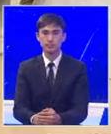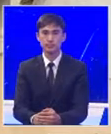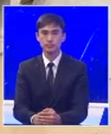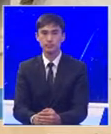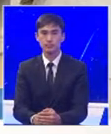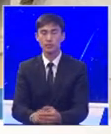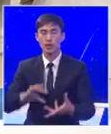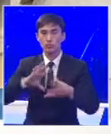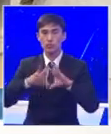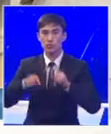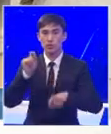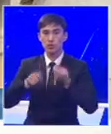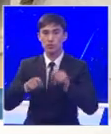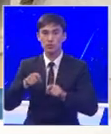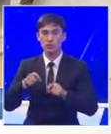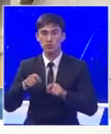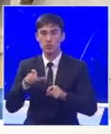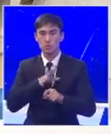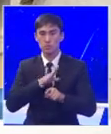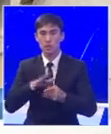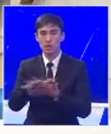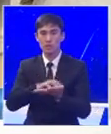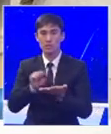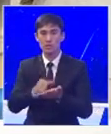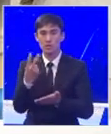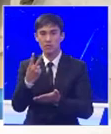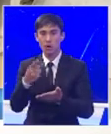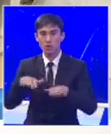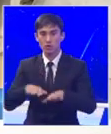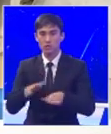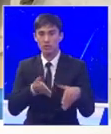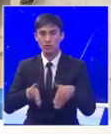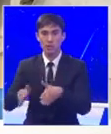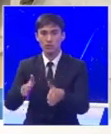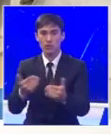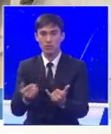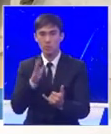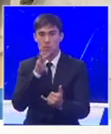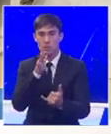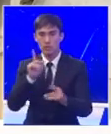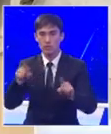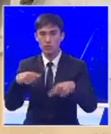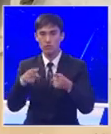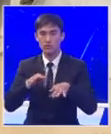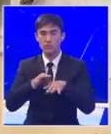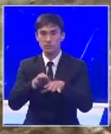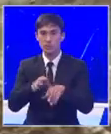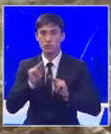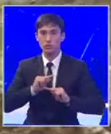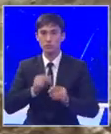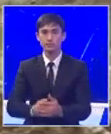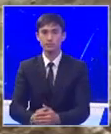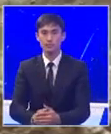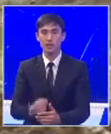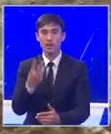В результате проливных дождей осадками были размыты два участка автомобильных дорог. В данный момент ведутся восстановительные работы.